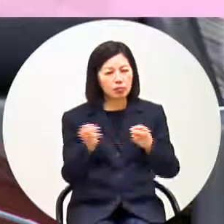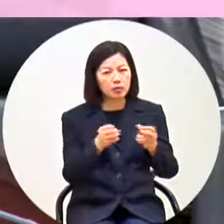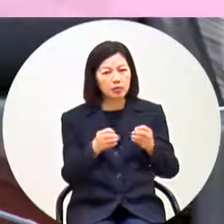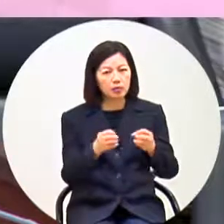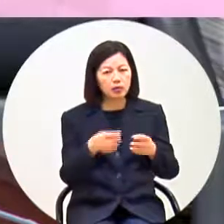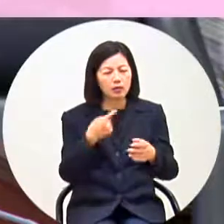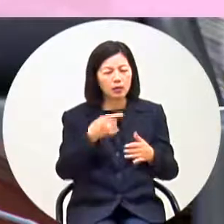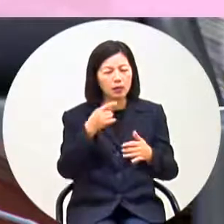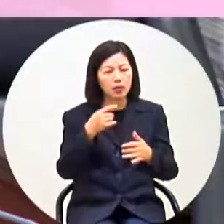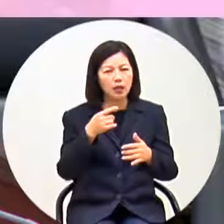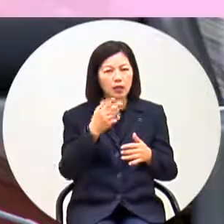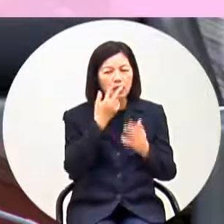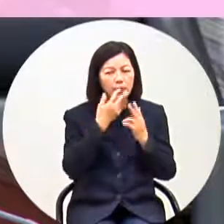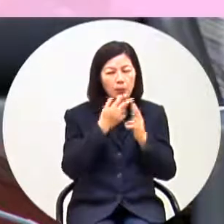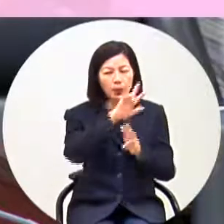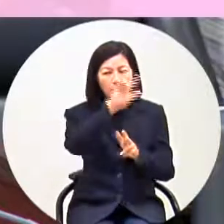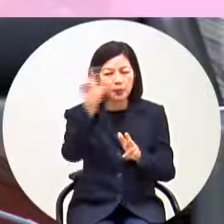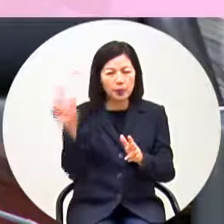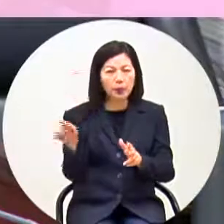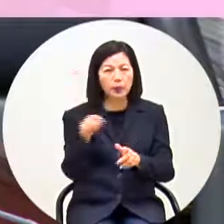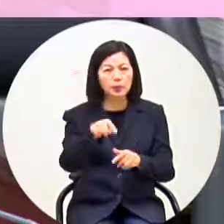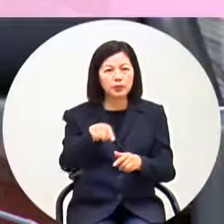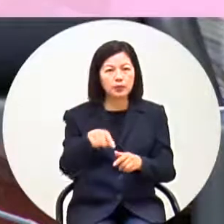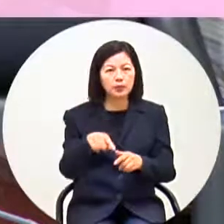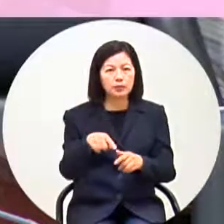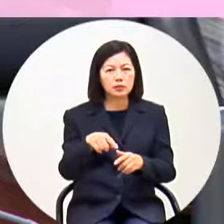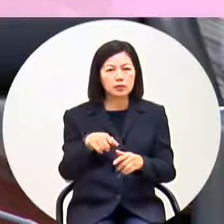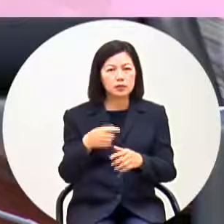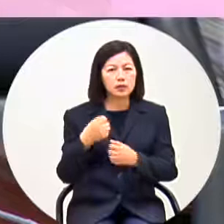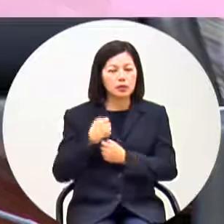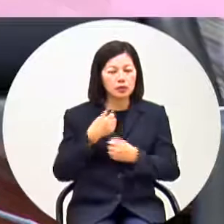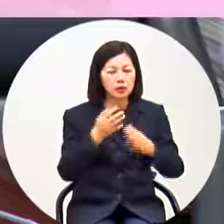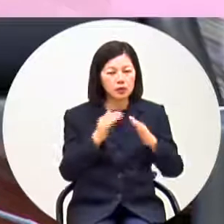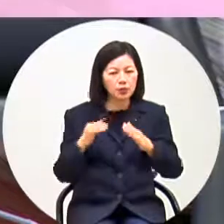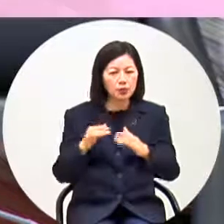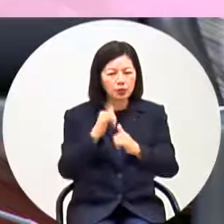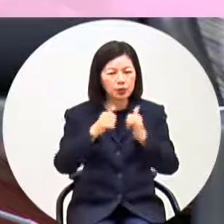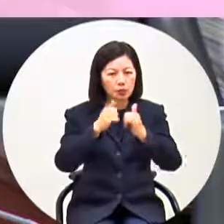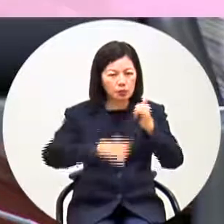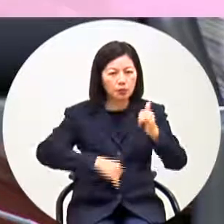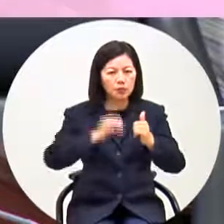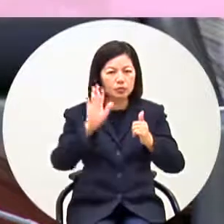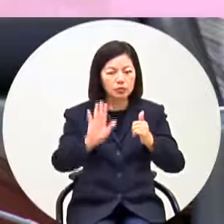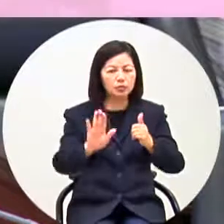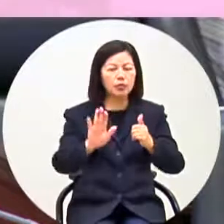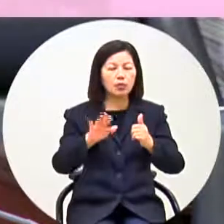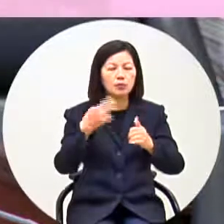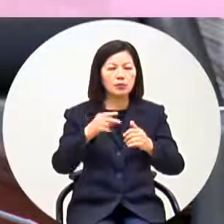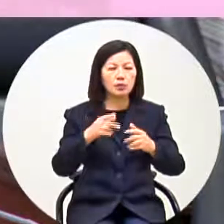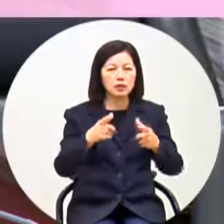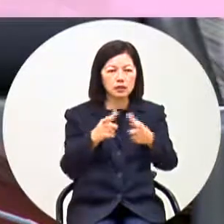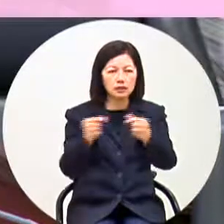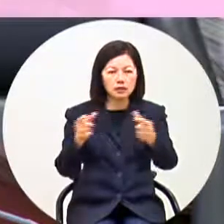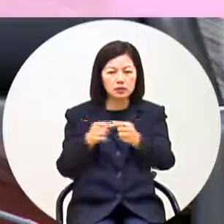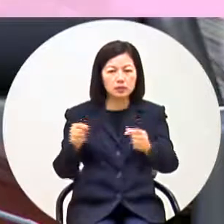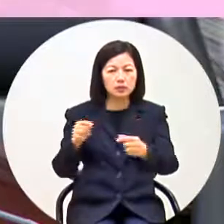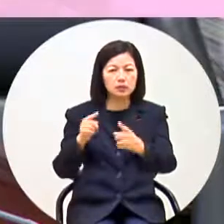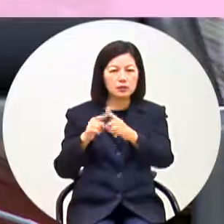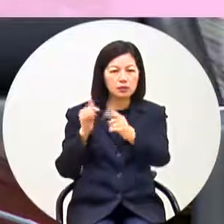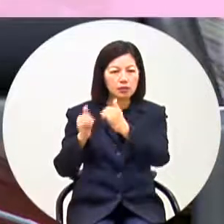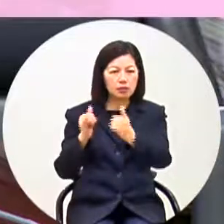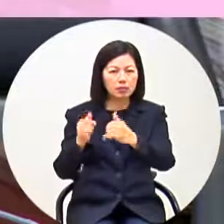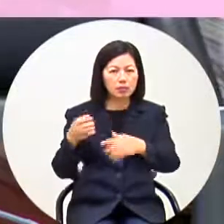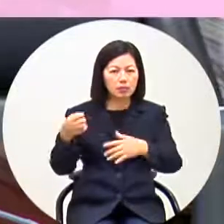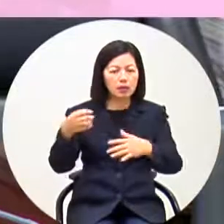引力，它占了日本哦，日客占了三成哦。这彩虹眷村，